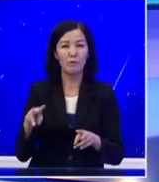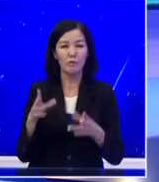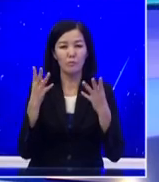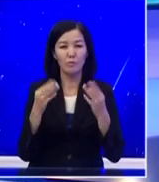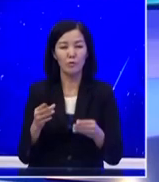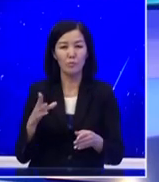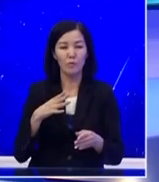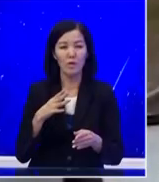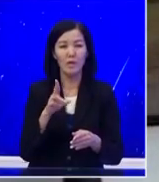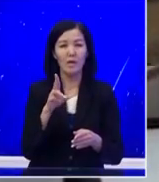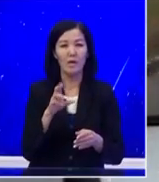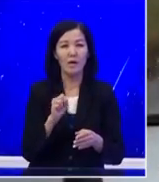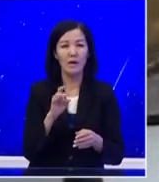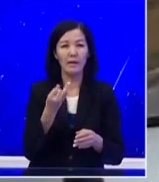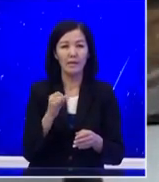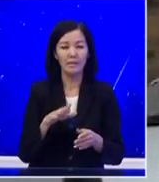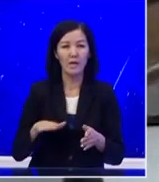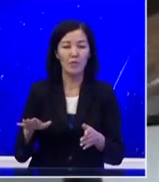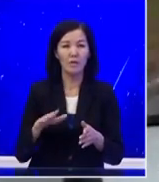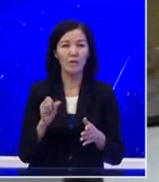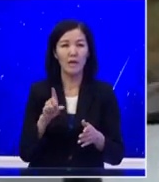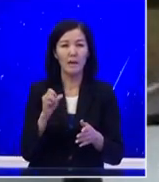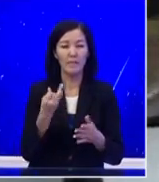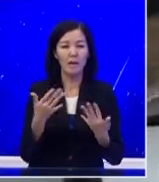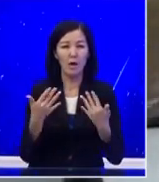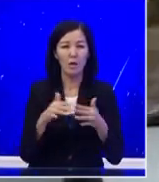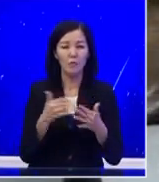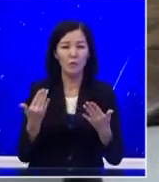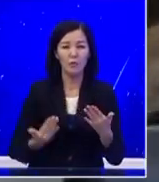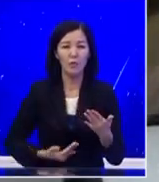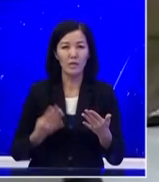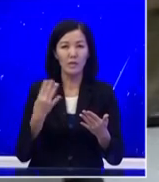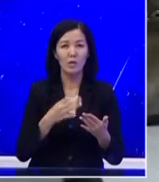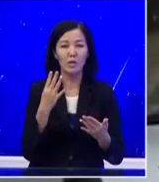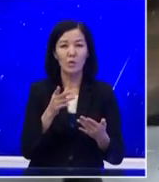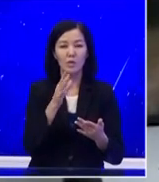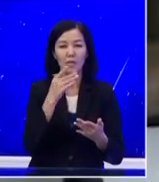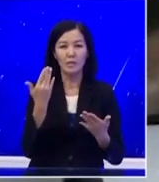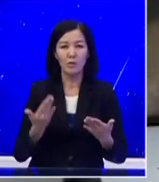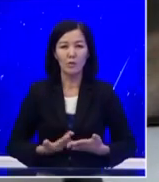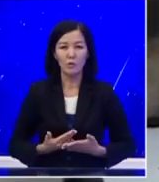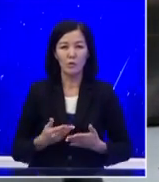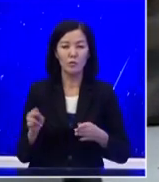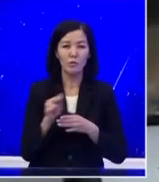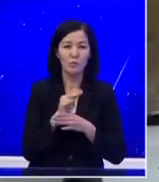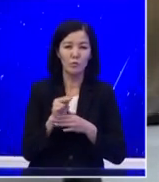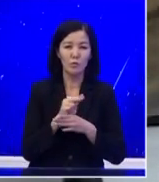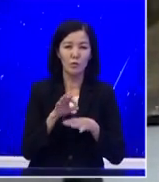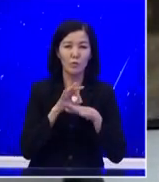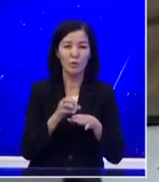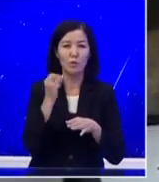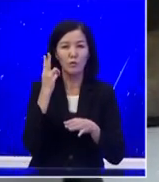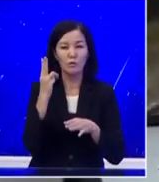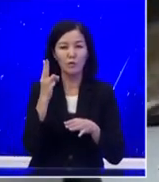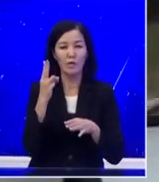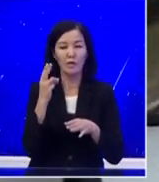Қарасай ауданы Абай ауылында тұратын 44 жастағы тұрғын үйіне жөндеу жұмыстарын жүргізіп жатқан. Түскі үзілісте ішімдік ішіп отырған жәбірленуші